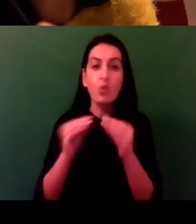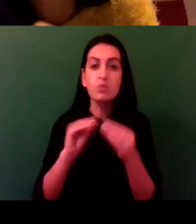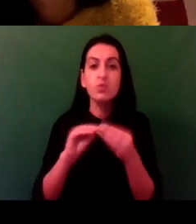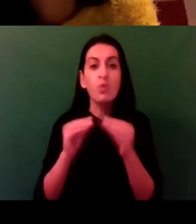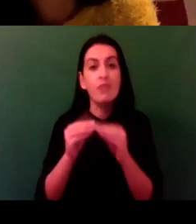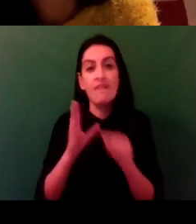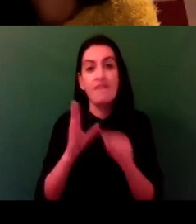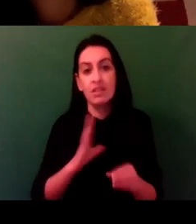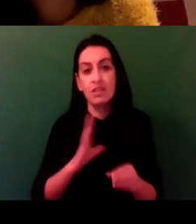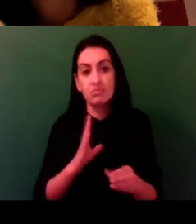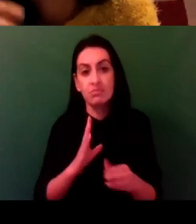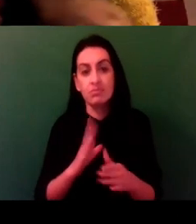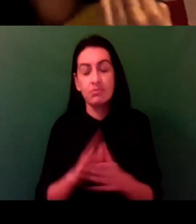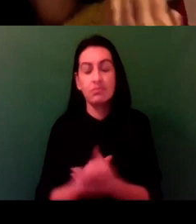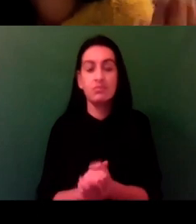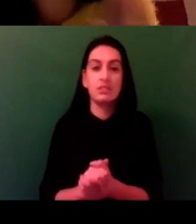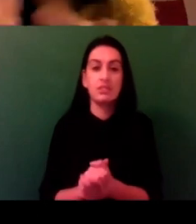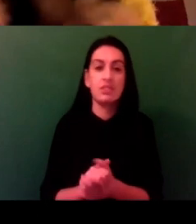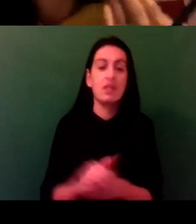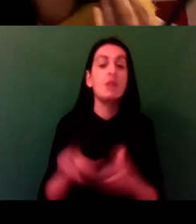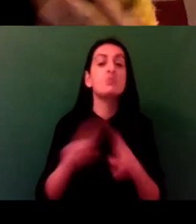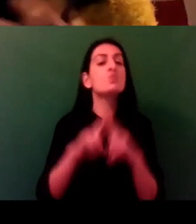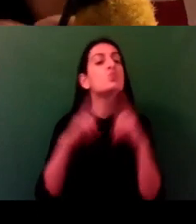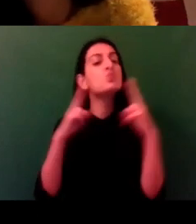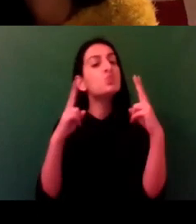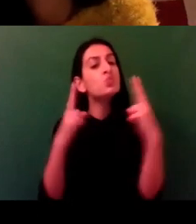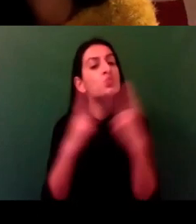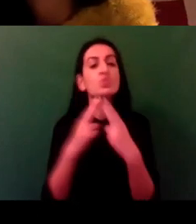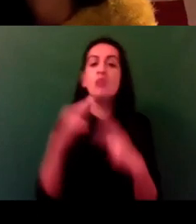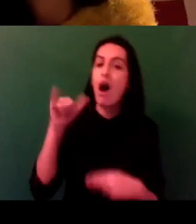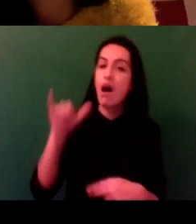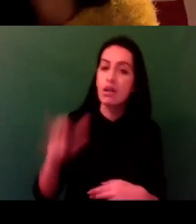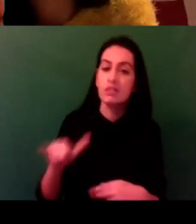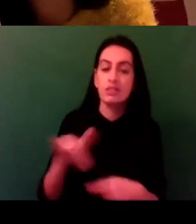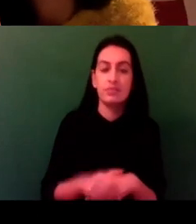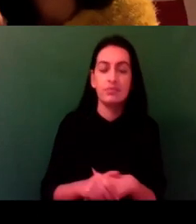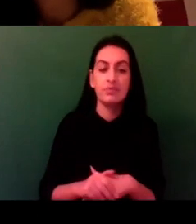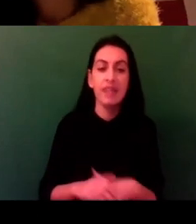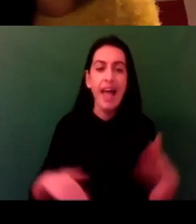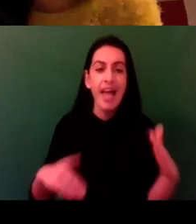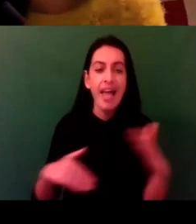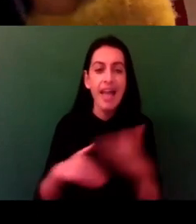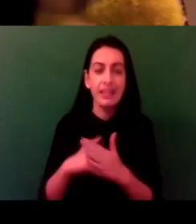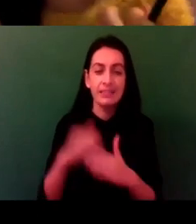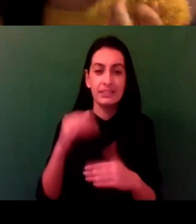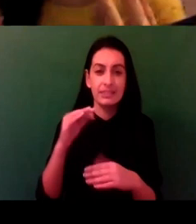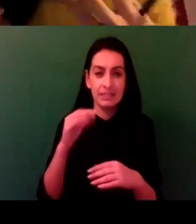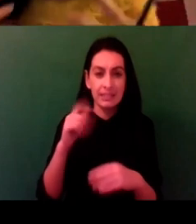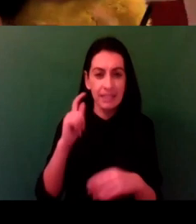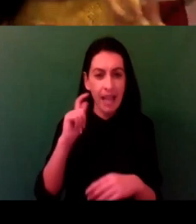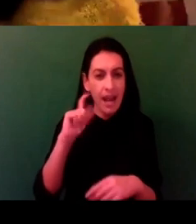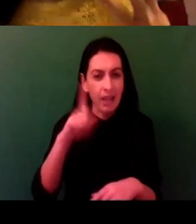hakları meselesinde, yani en temel ilke olarak katılımın gerekliliğine ikna olursak,